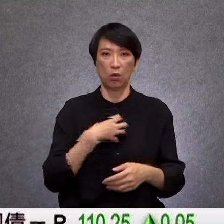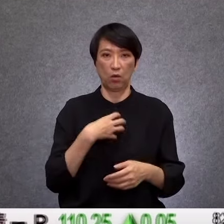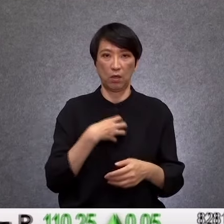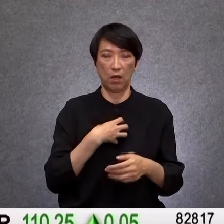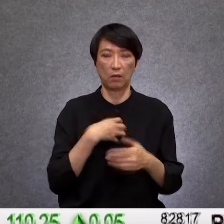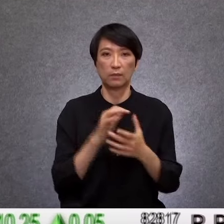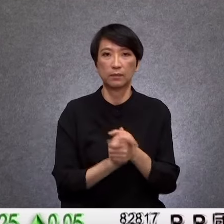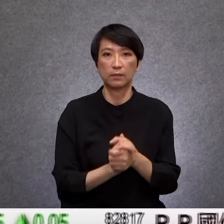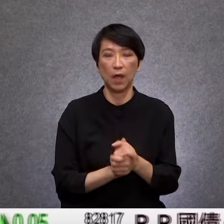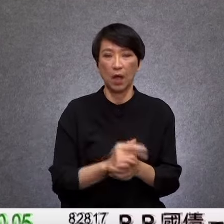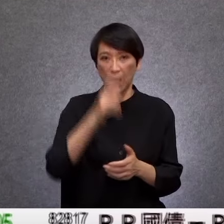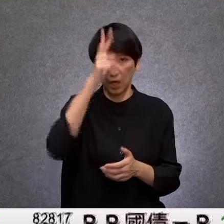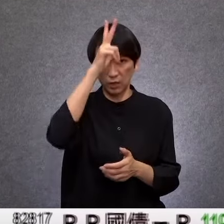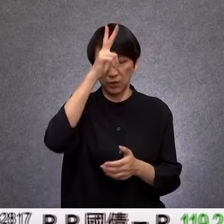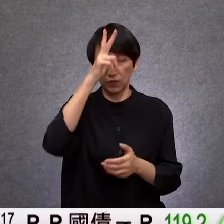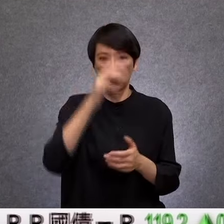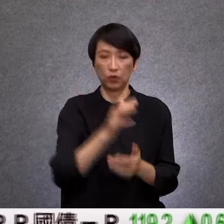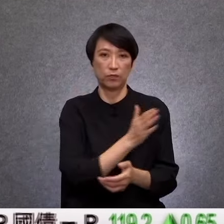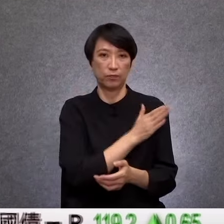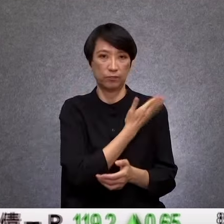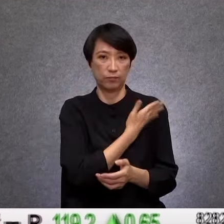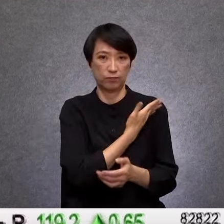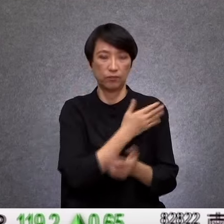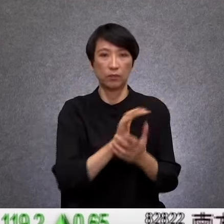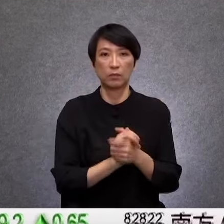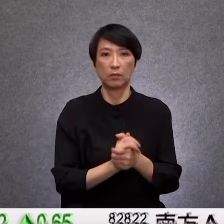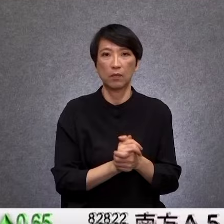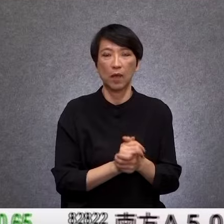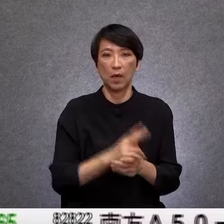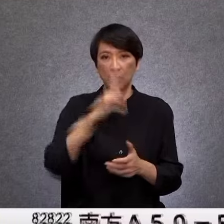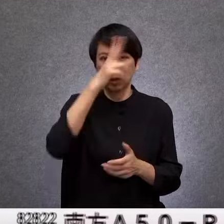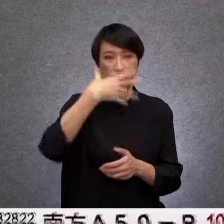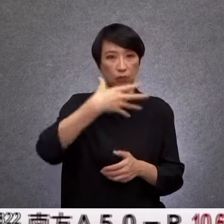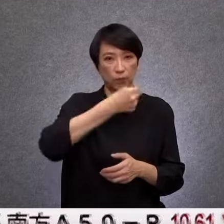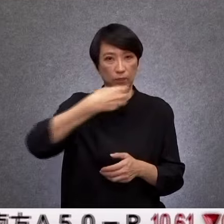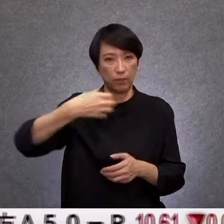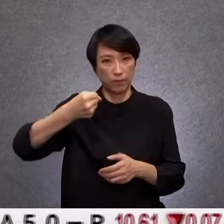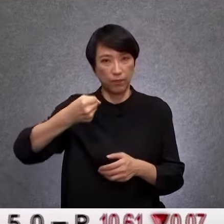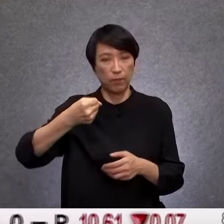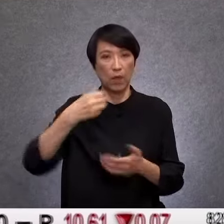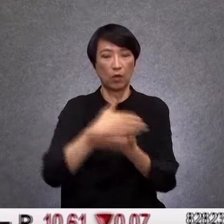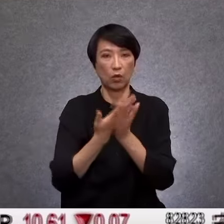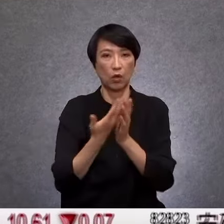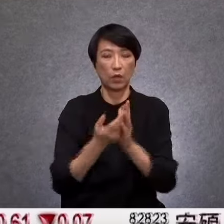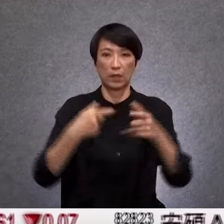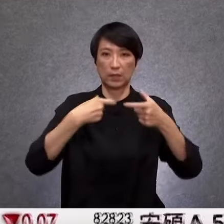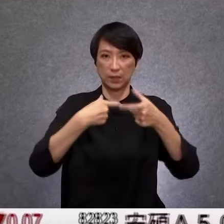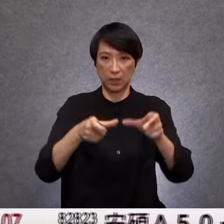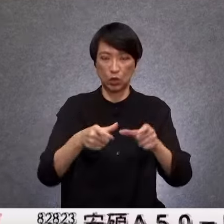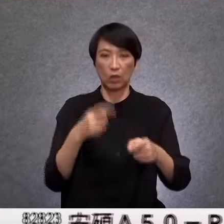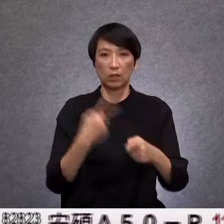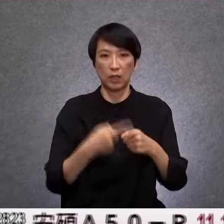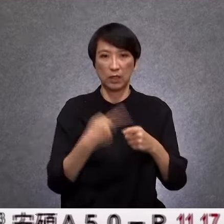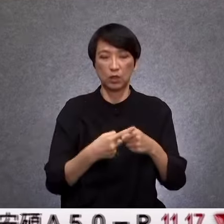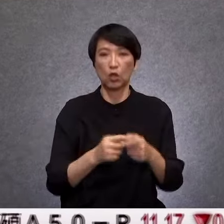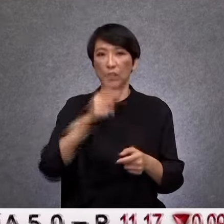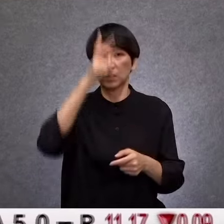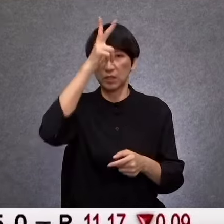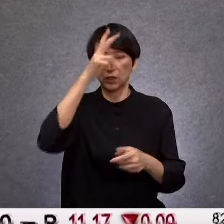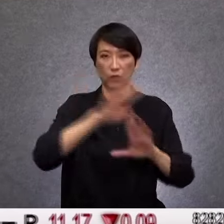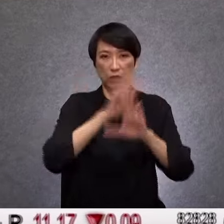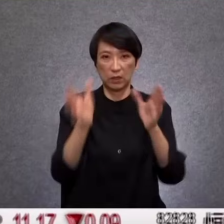環境裏面咧，我哋認為咧就喺政府人員，包括問責官員，我哋